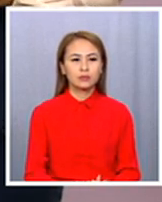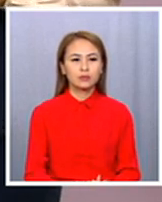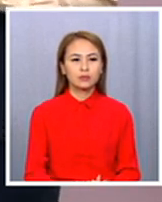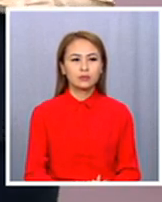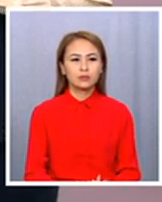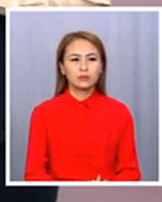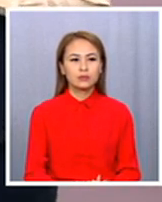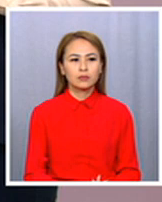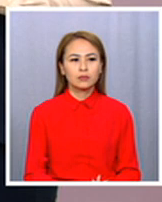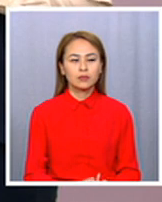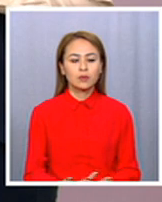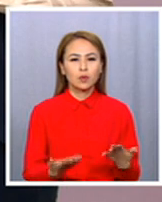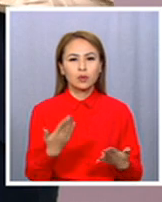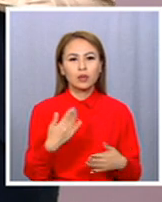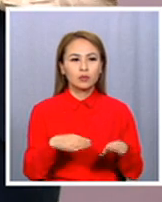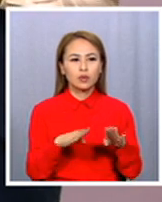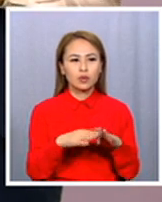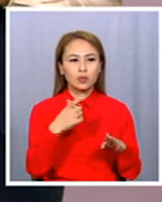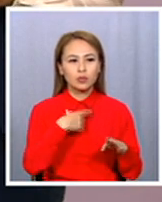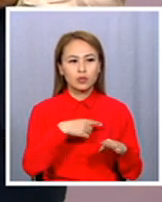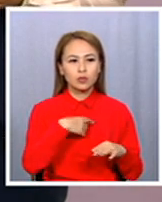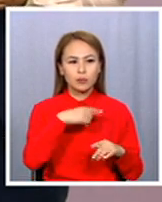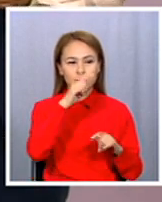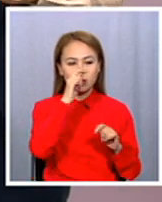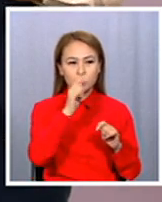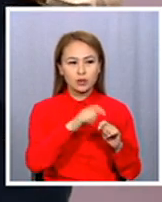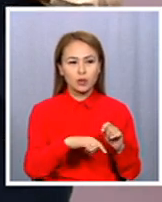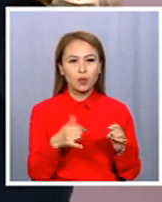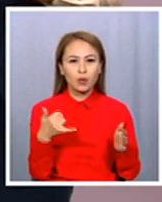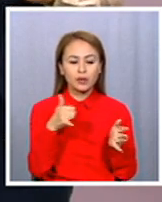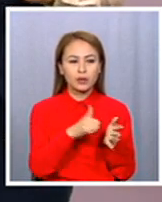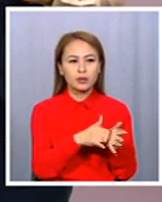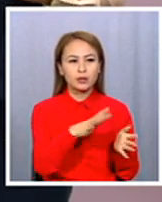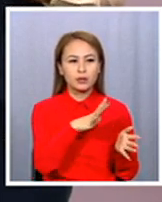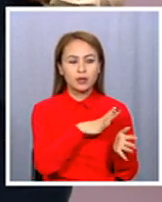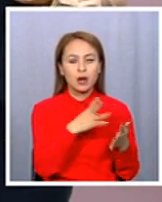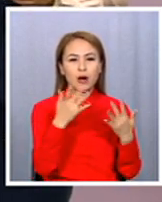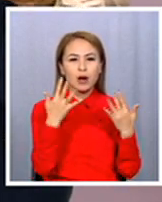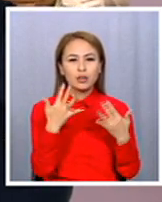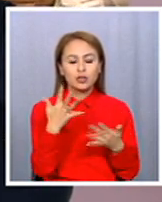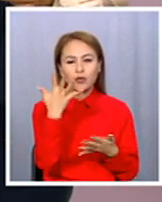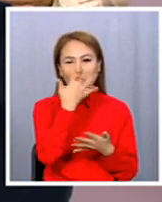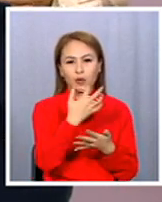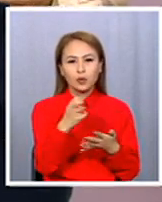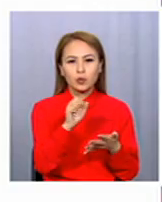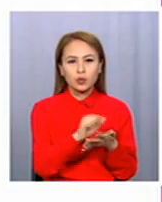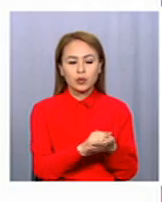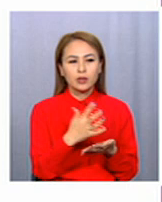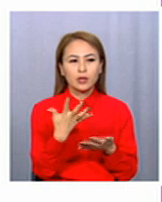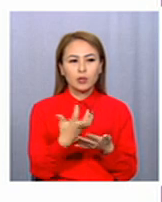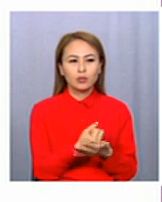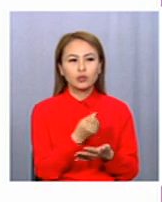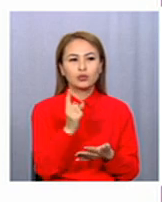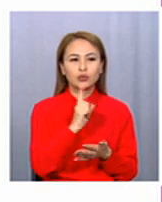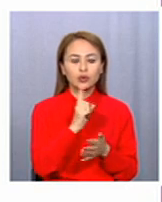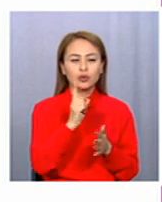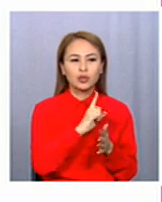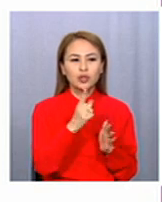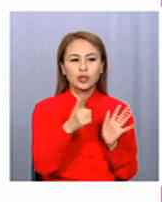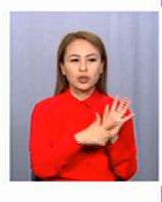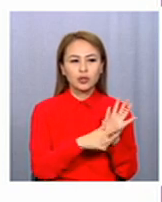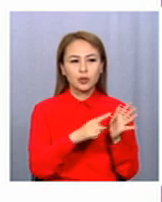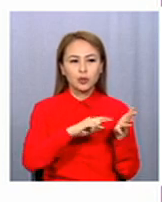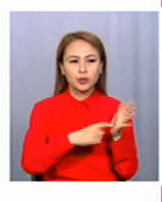Олай болса, өзімізді тексерейік. Орналастырған қанша фотосурет екен табу үшін 7-ге 4-ті